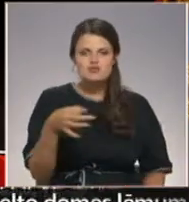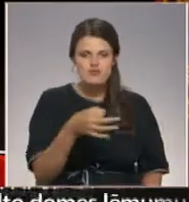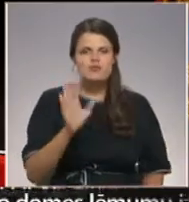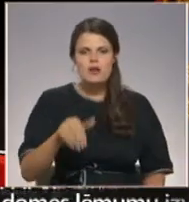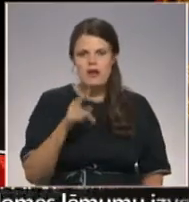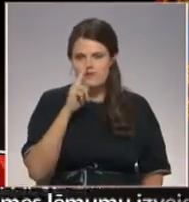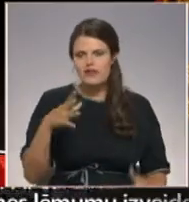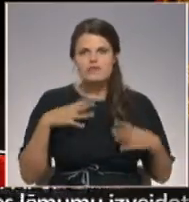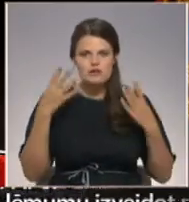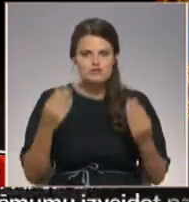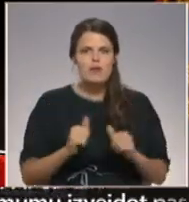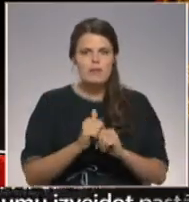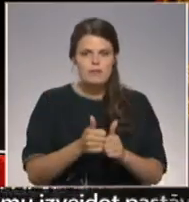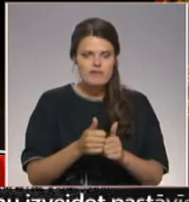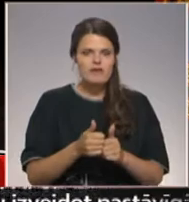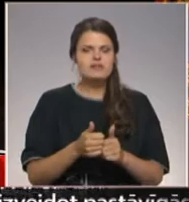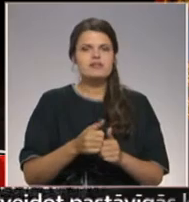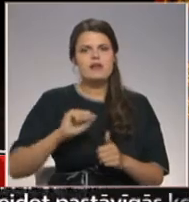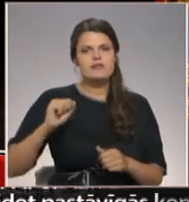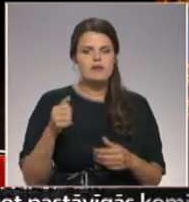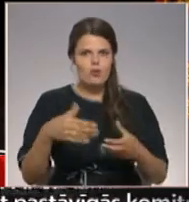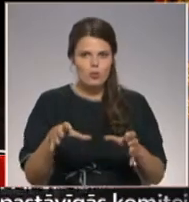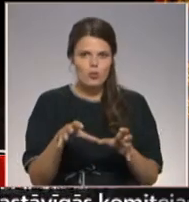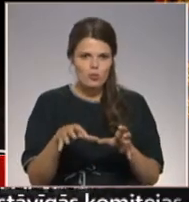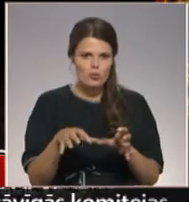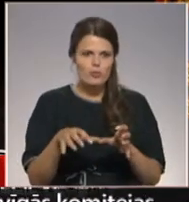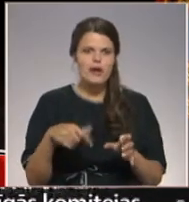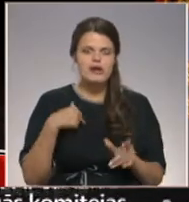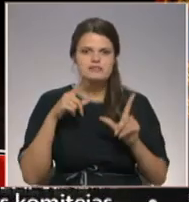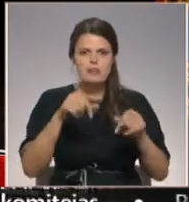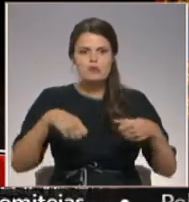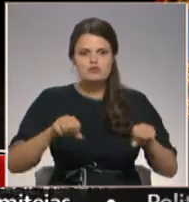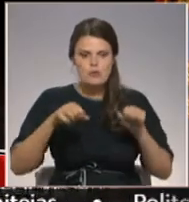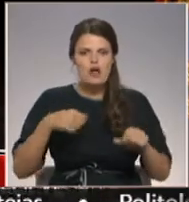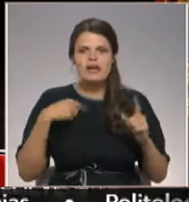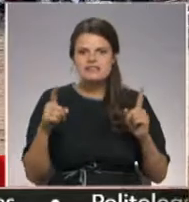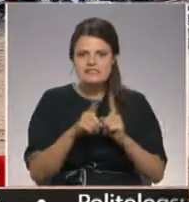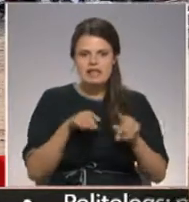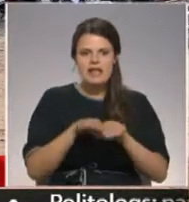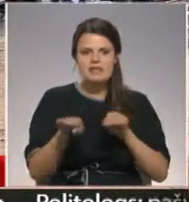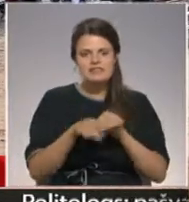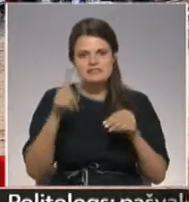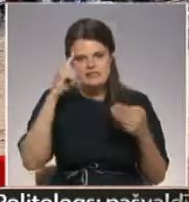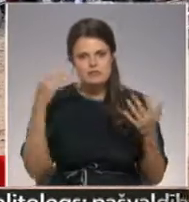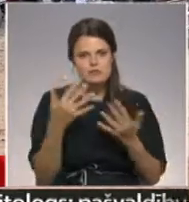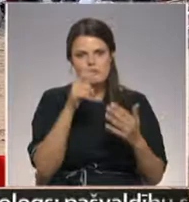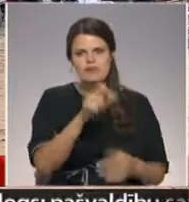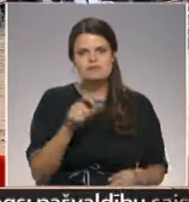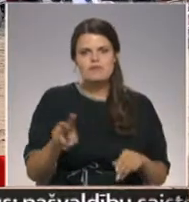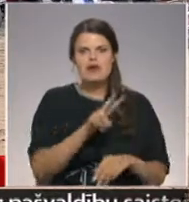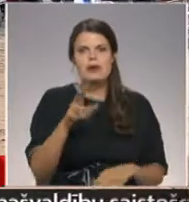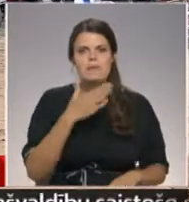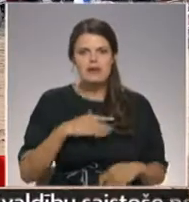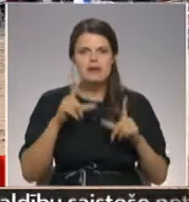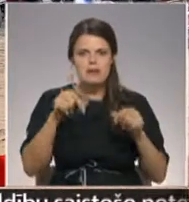lai nedēļas nogali pavadītu dombiedru lokā. Es braucu ar moci, es satieku līdzīgi domājošu cilvēkus, kuriem patīk braukt